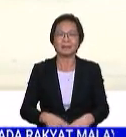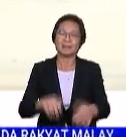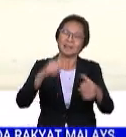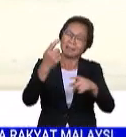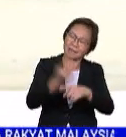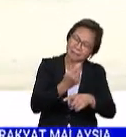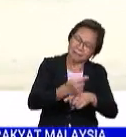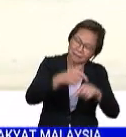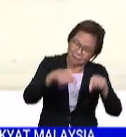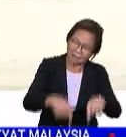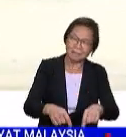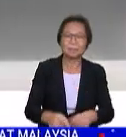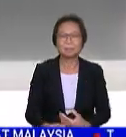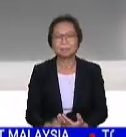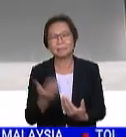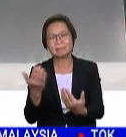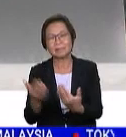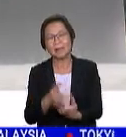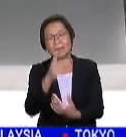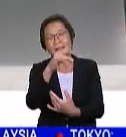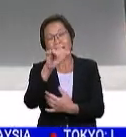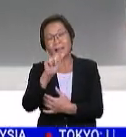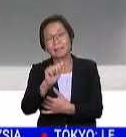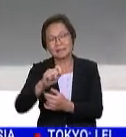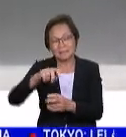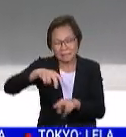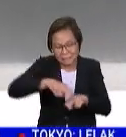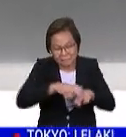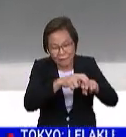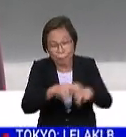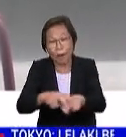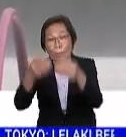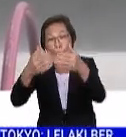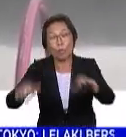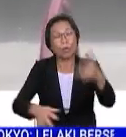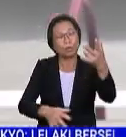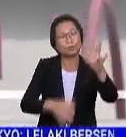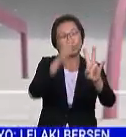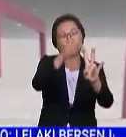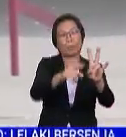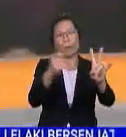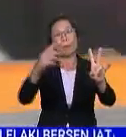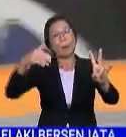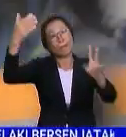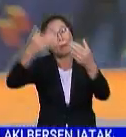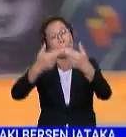sukan latihan dan sebagainya. Kiara Skate Park akan dibuka secara rasmi 17 November